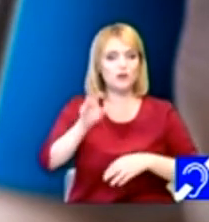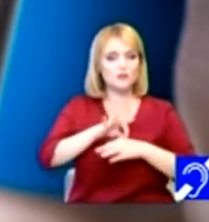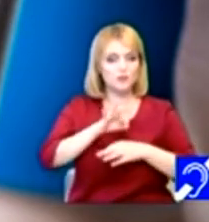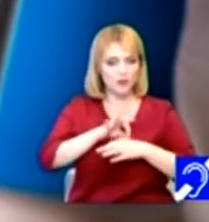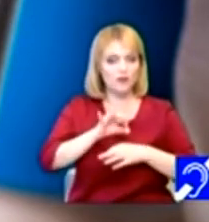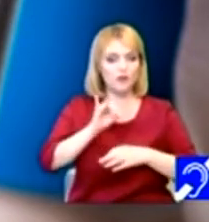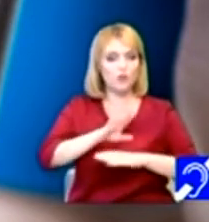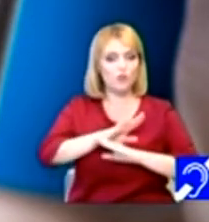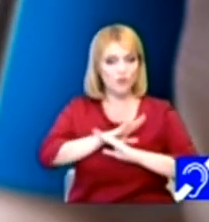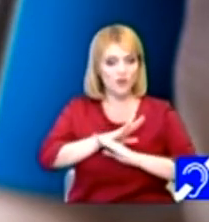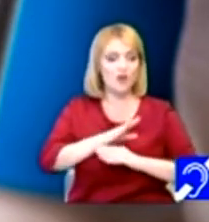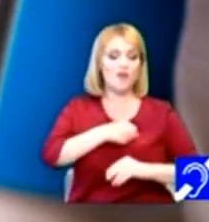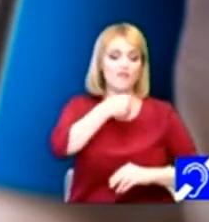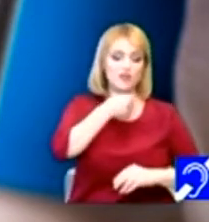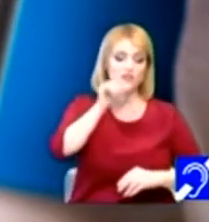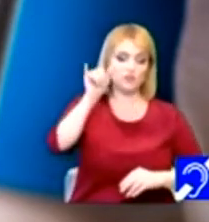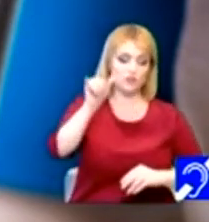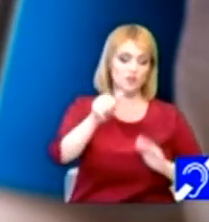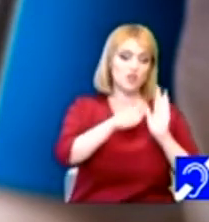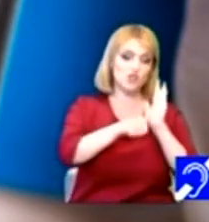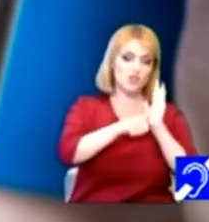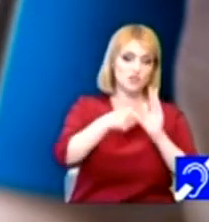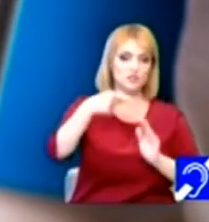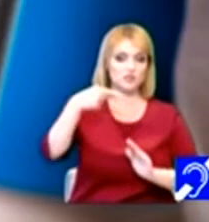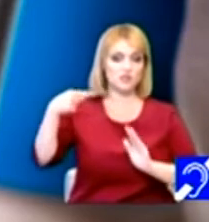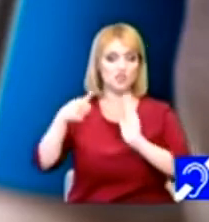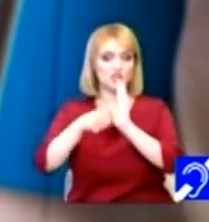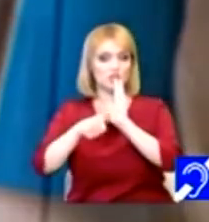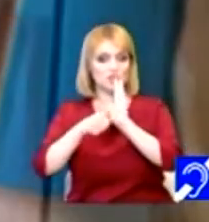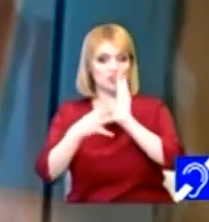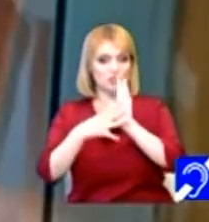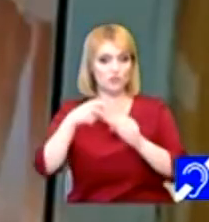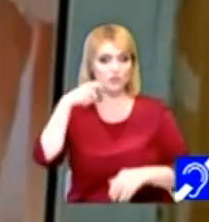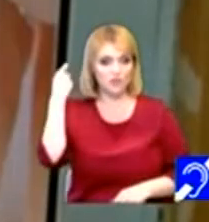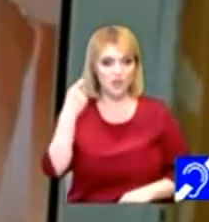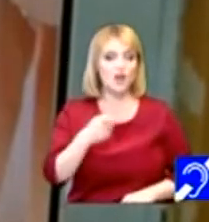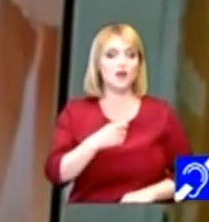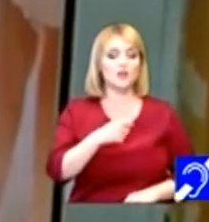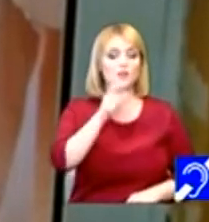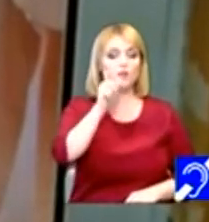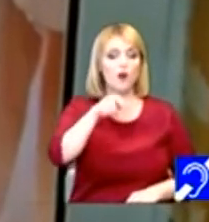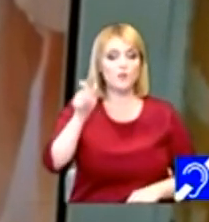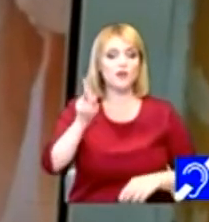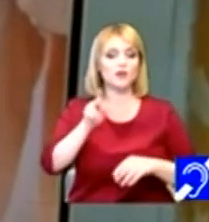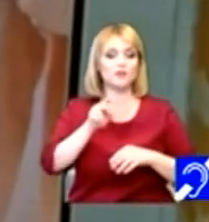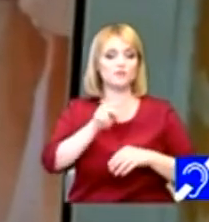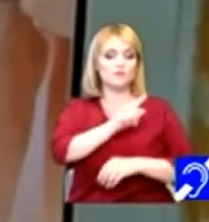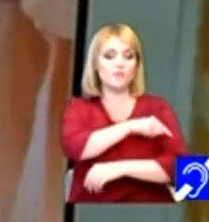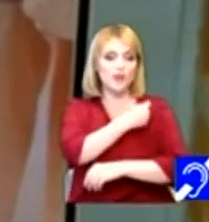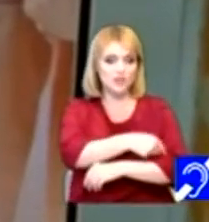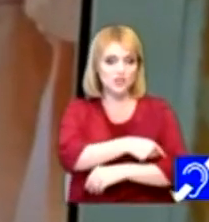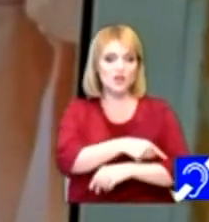aveau vârsta cuprinsă între 60 și 69 de ani. Și numărul cadrelor medicale infectate cu noul coronavirus a ajuns la